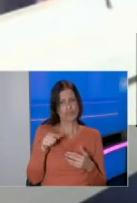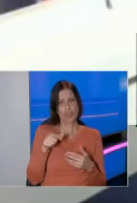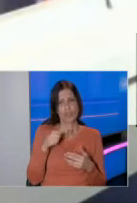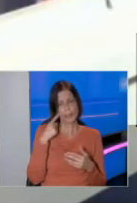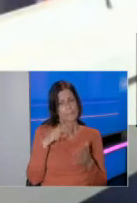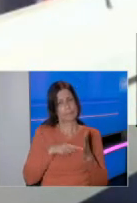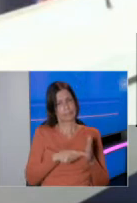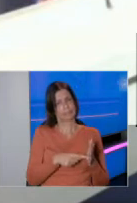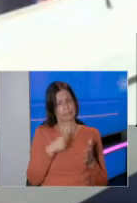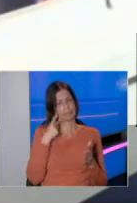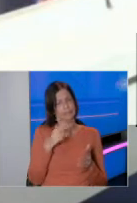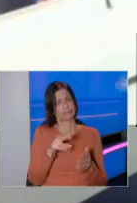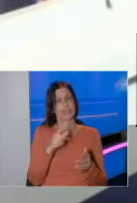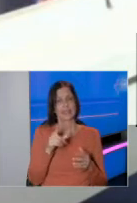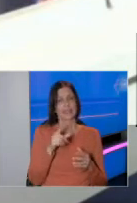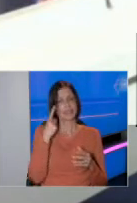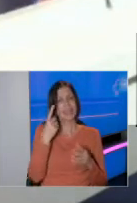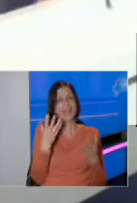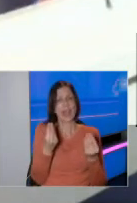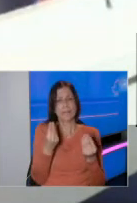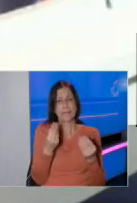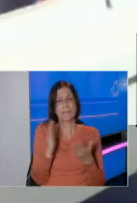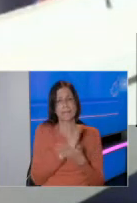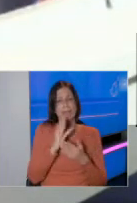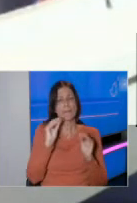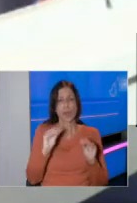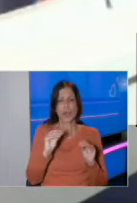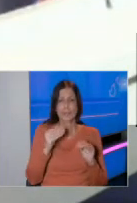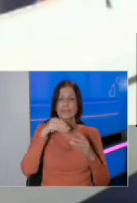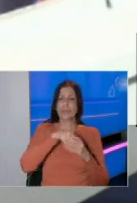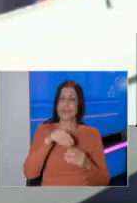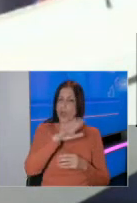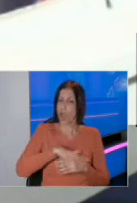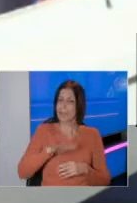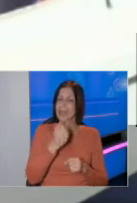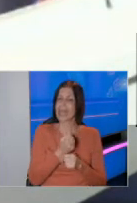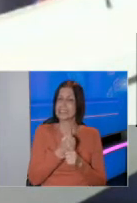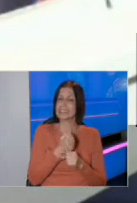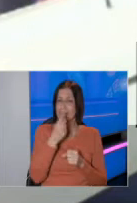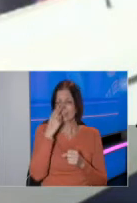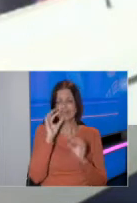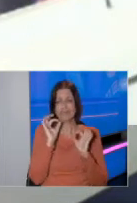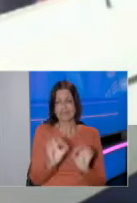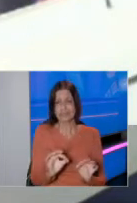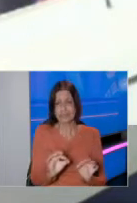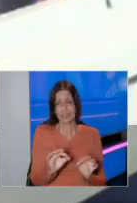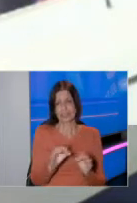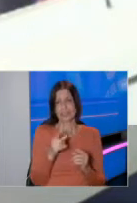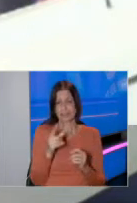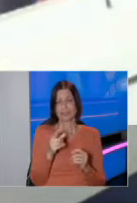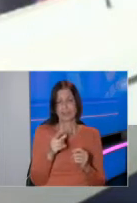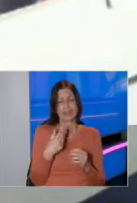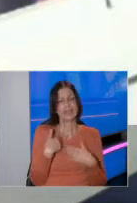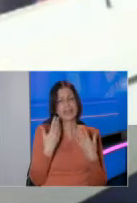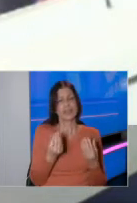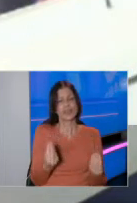משקפת פה דעת רבים בתוך הכשרת מורים. בתוך המערכת באמת נעשים ניסיונות כנים ליצוק